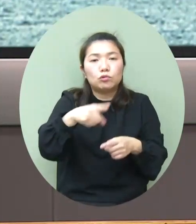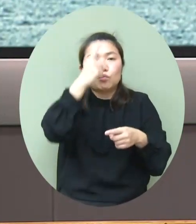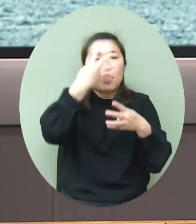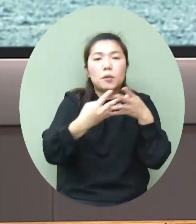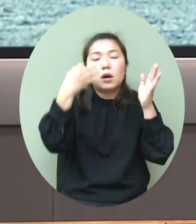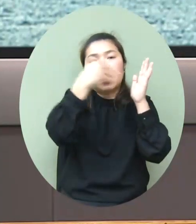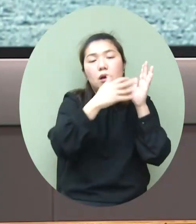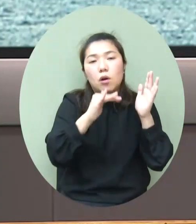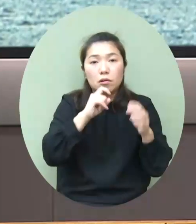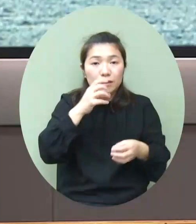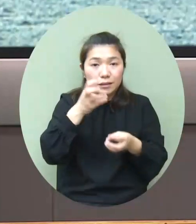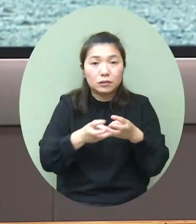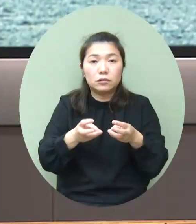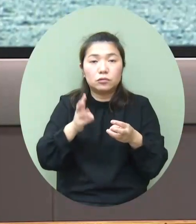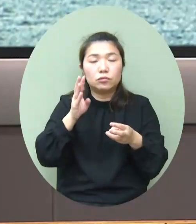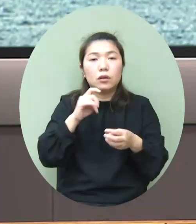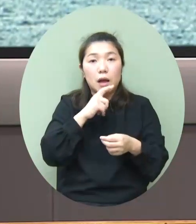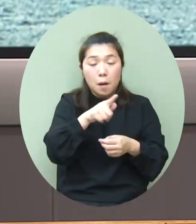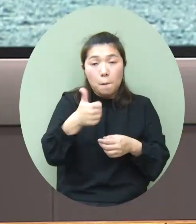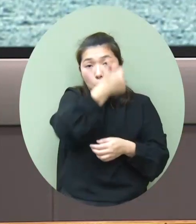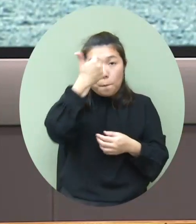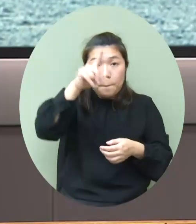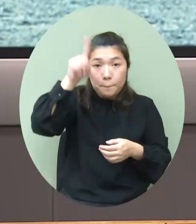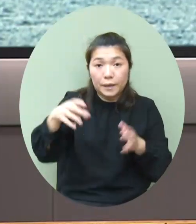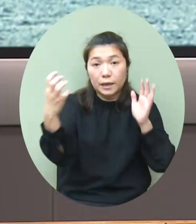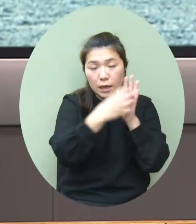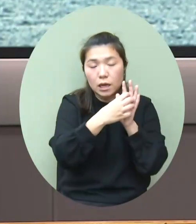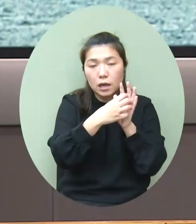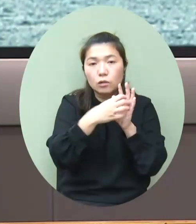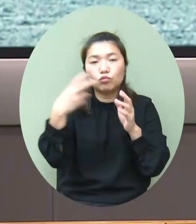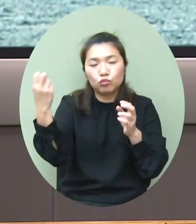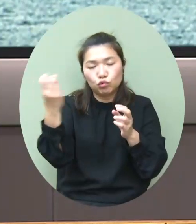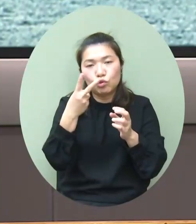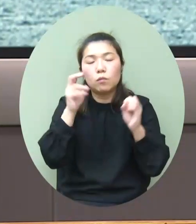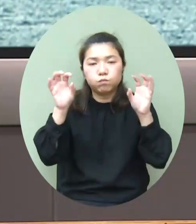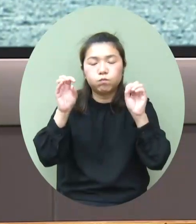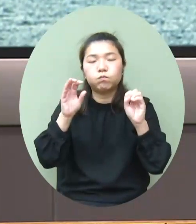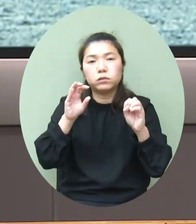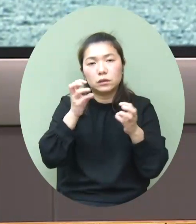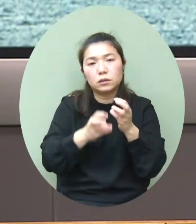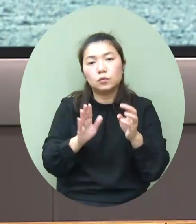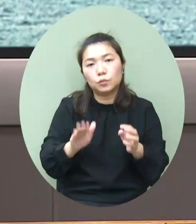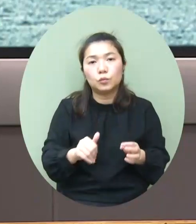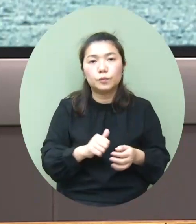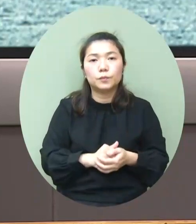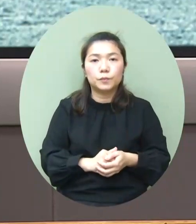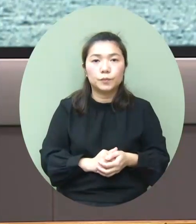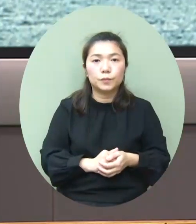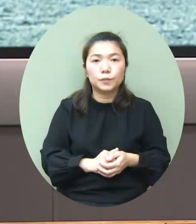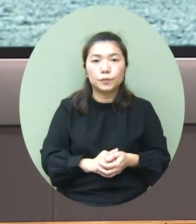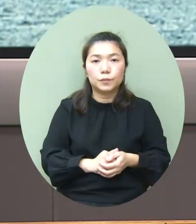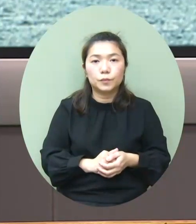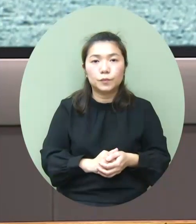可以使用这个平台去登记。这个平台推出以后，我们再交代详